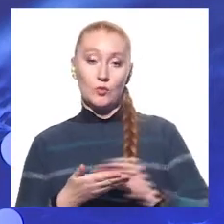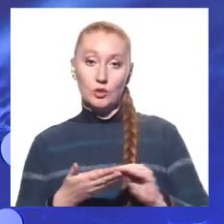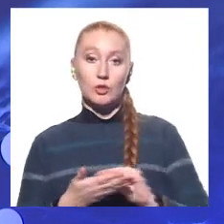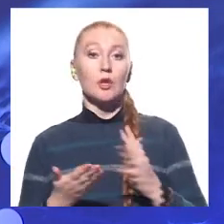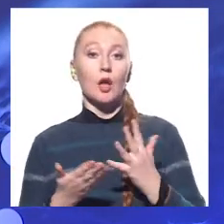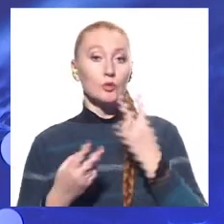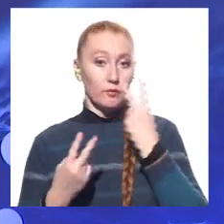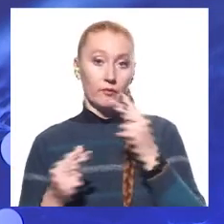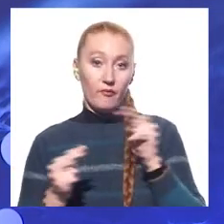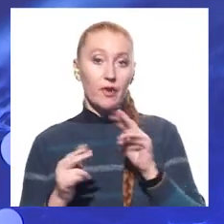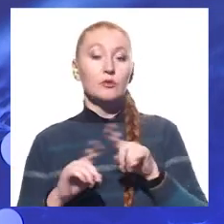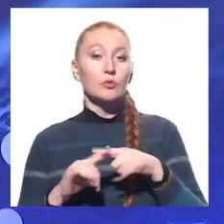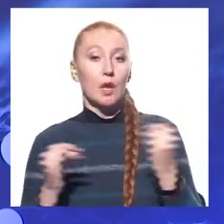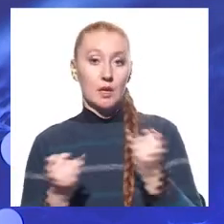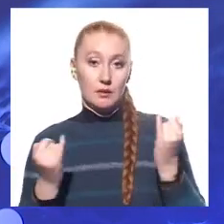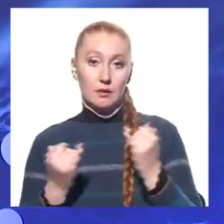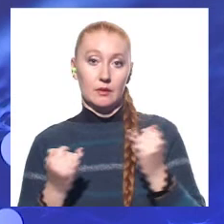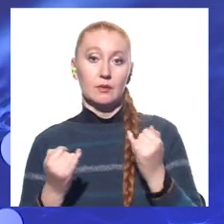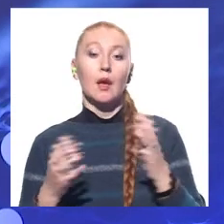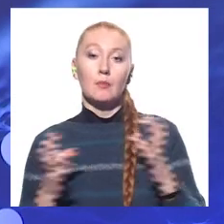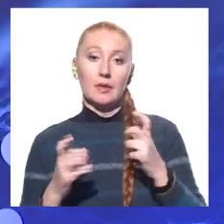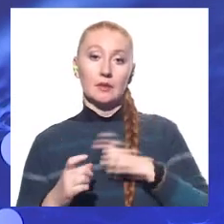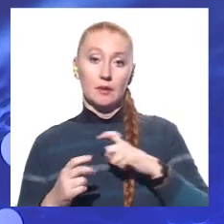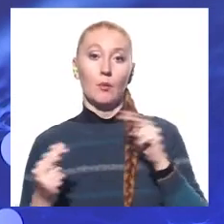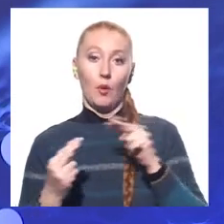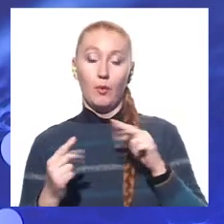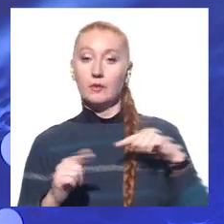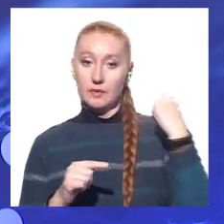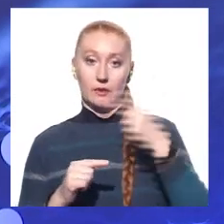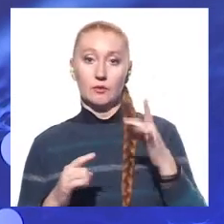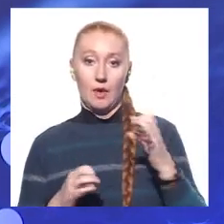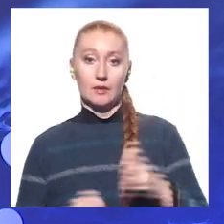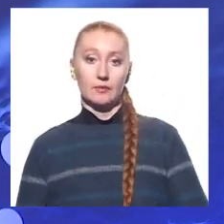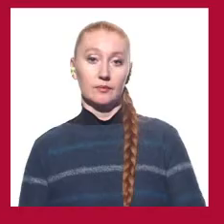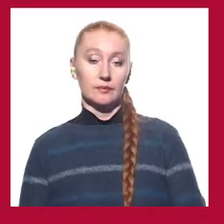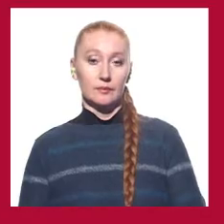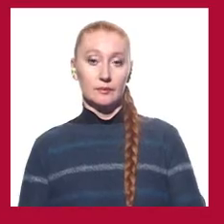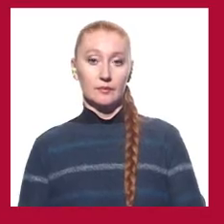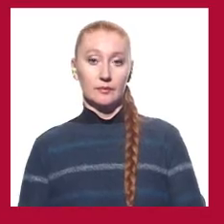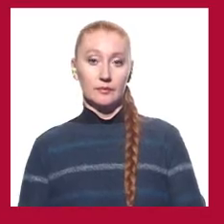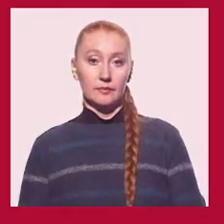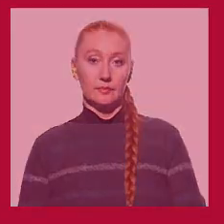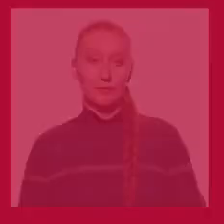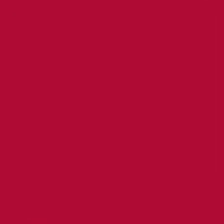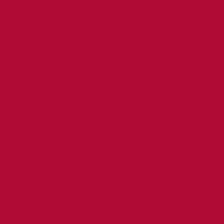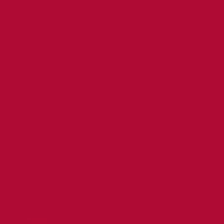якщо стали свідком чогось цікавого. Бережіть себе. Побачимось в ефірі UA Дніпро.